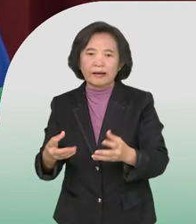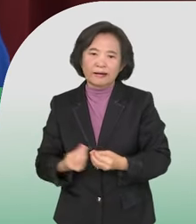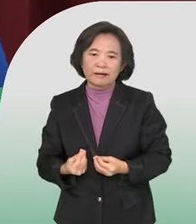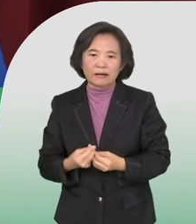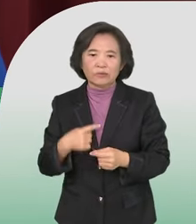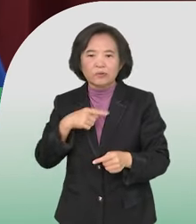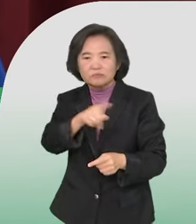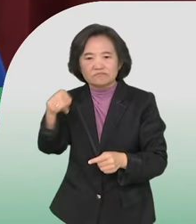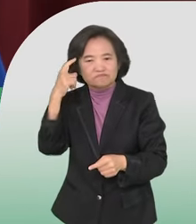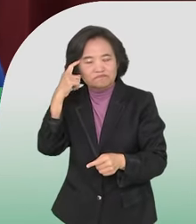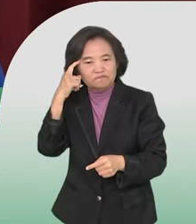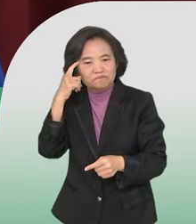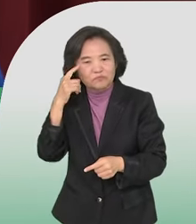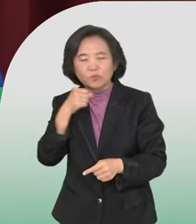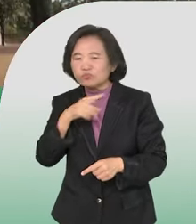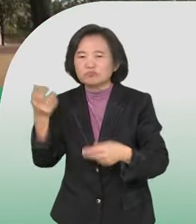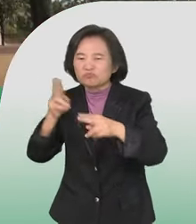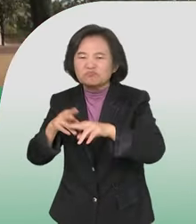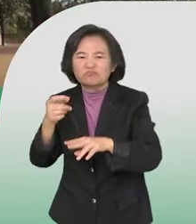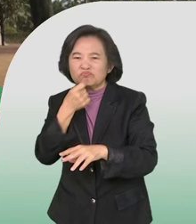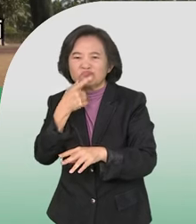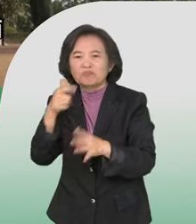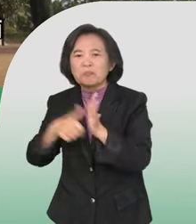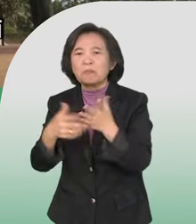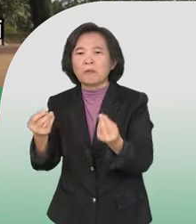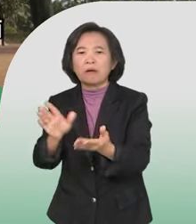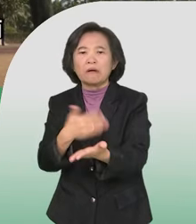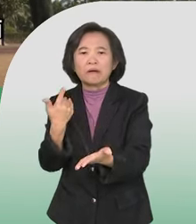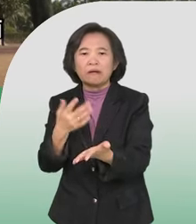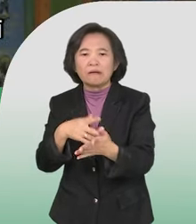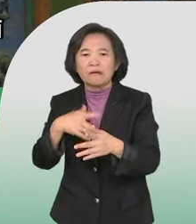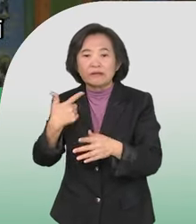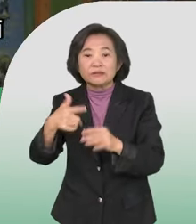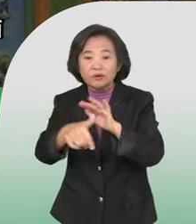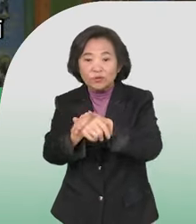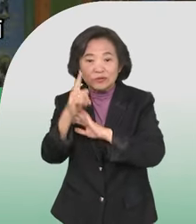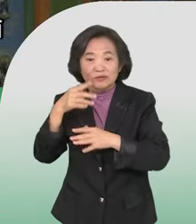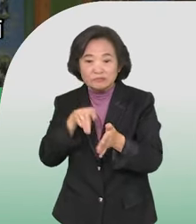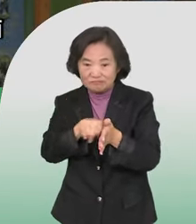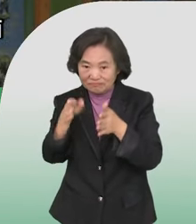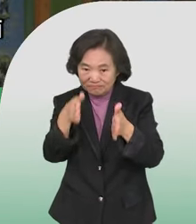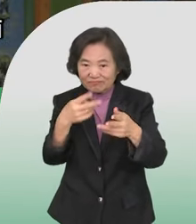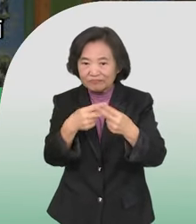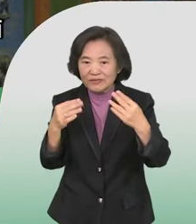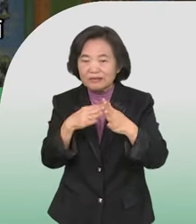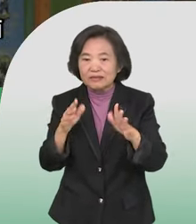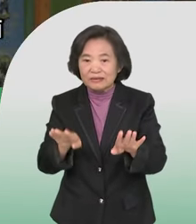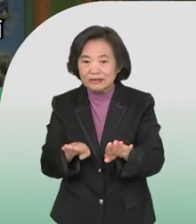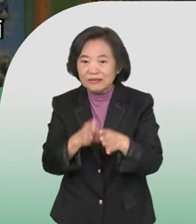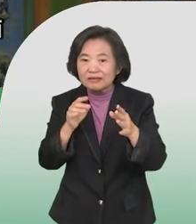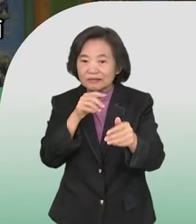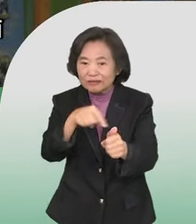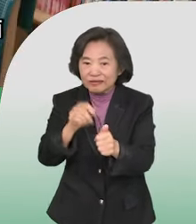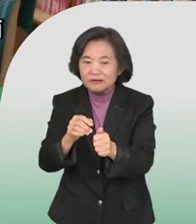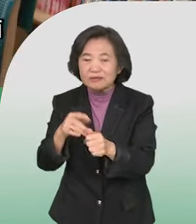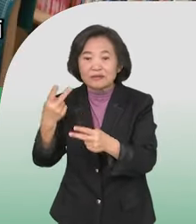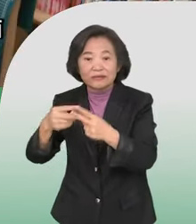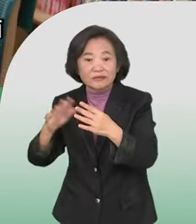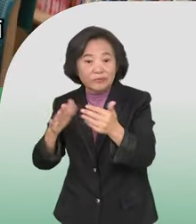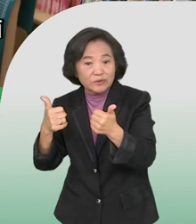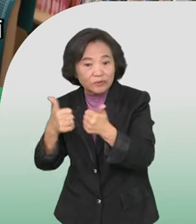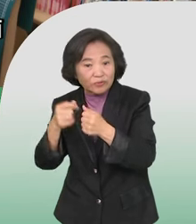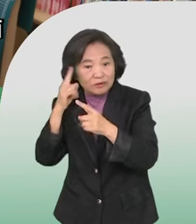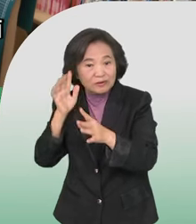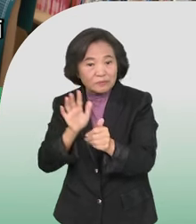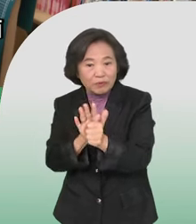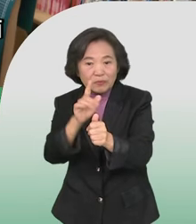就我们大家就也不希望这样。 新国社会的规避也推动客家教学的学教委，马黑得到学位费